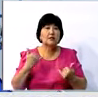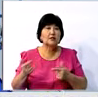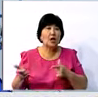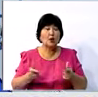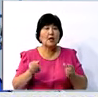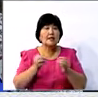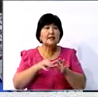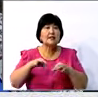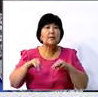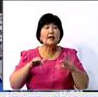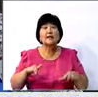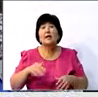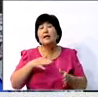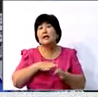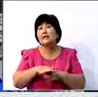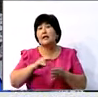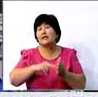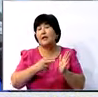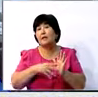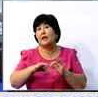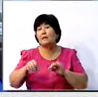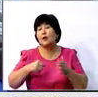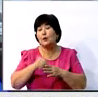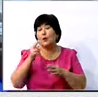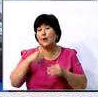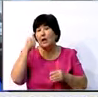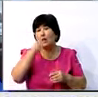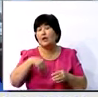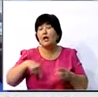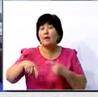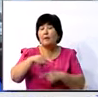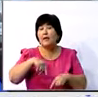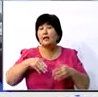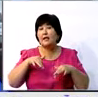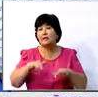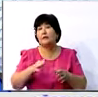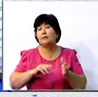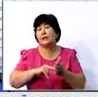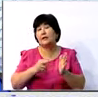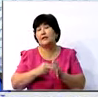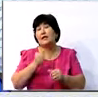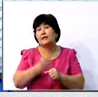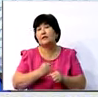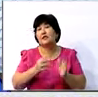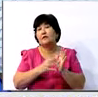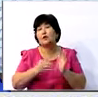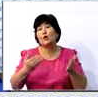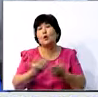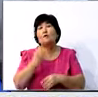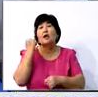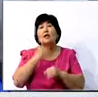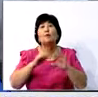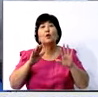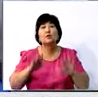готовим 10 проектов. С реализацией запланированных проектов до конца года в сфере предпринимательства планируется создание 900 новых рабочих